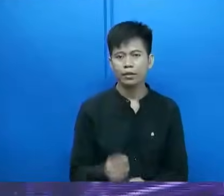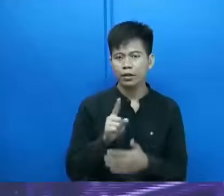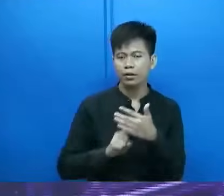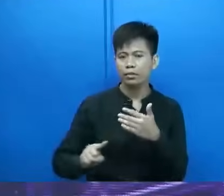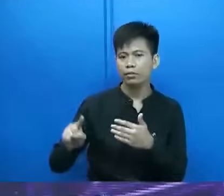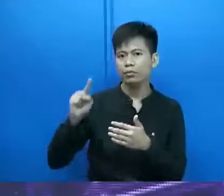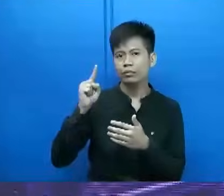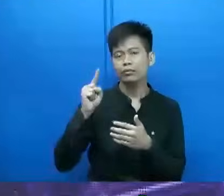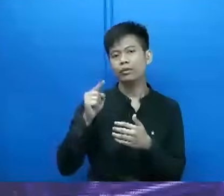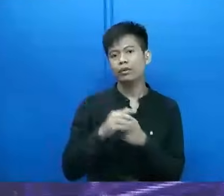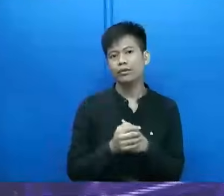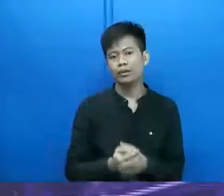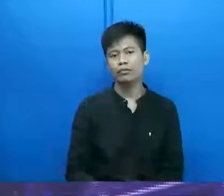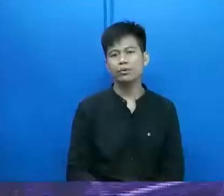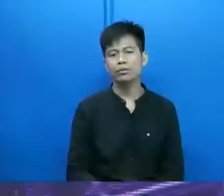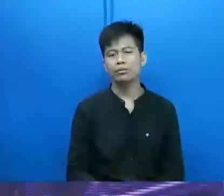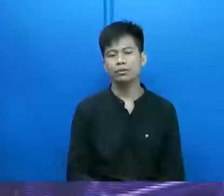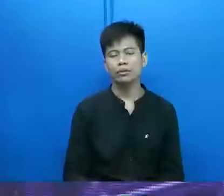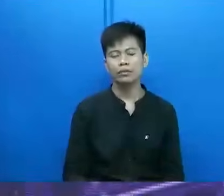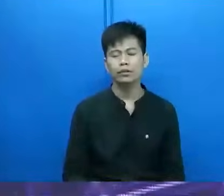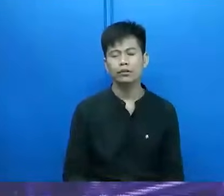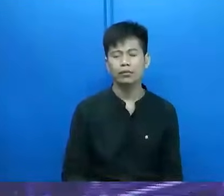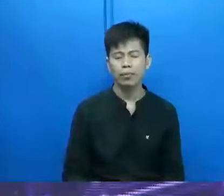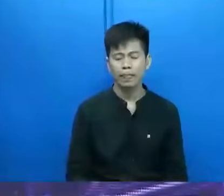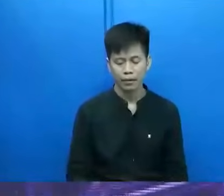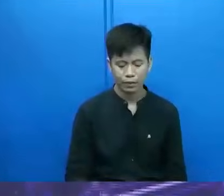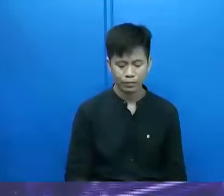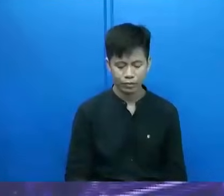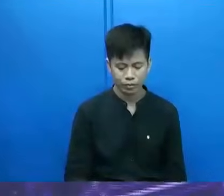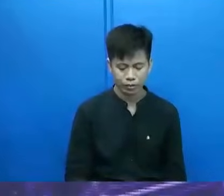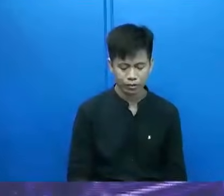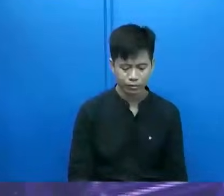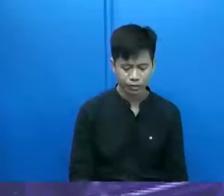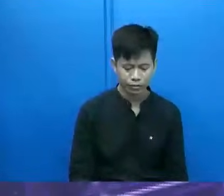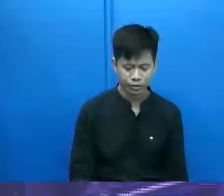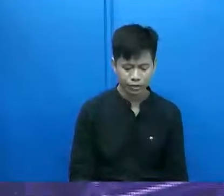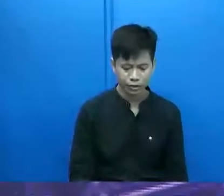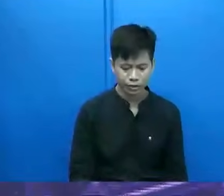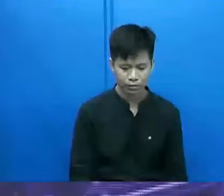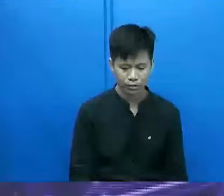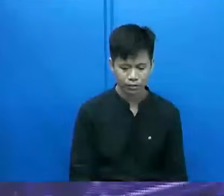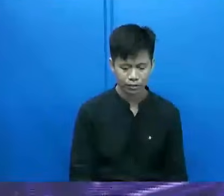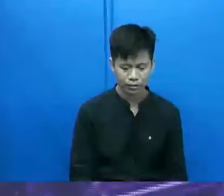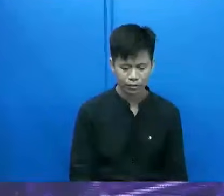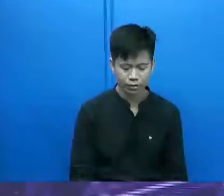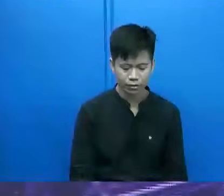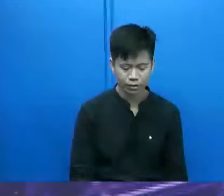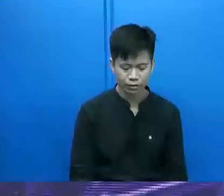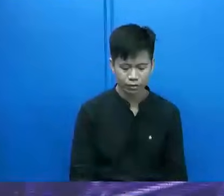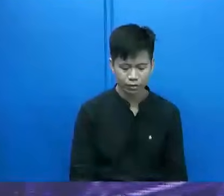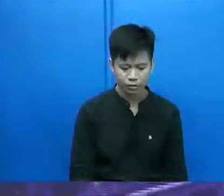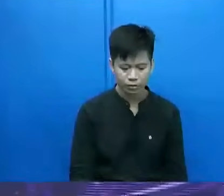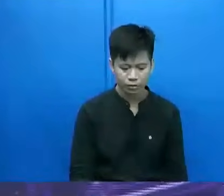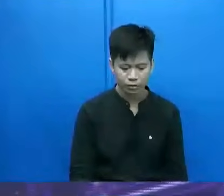ilaha illa Allah wa la syarika lahu al-mulku wa alhamdu huwa ala kulli syai'in qadir. الحمد لله رب العالمين حمدا شاكرا حمدا عاملا حمدا يوافي